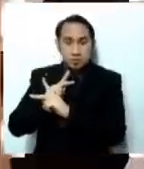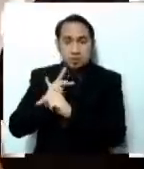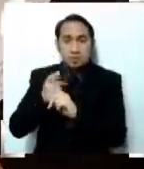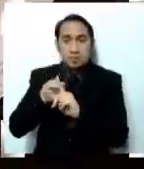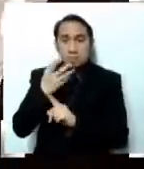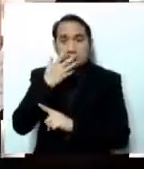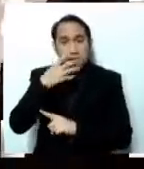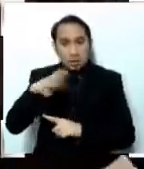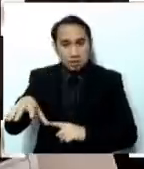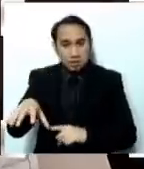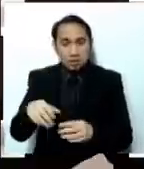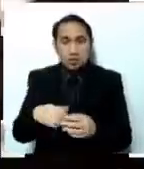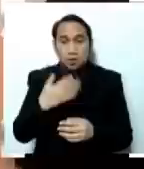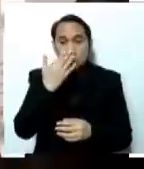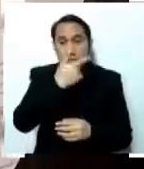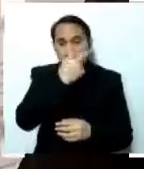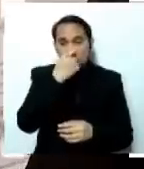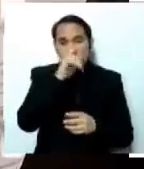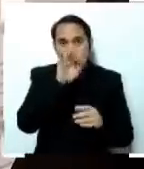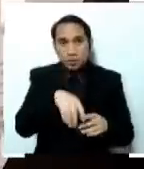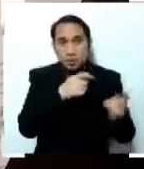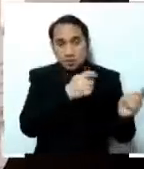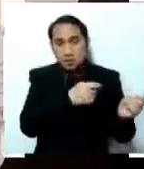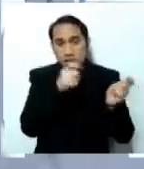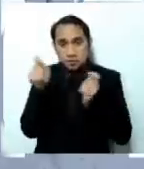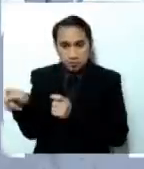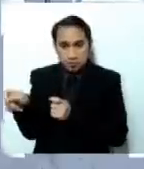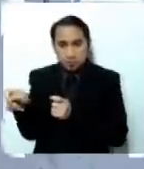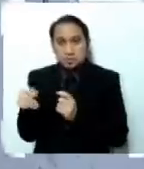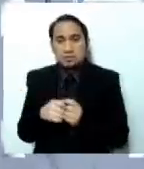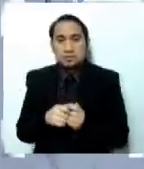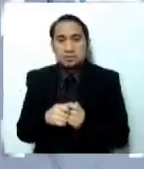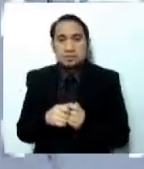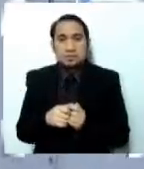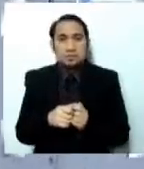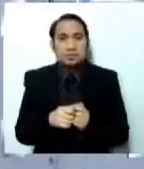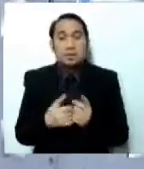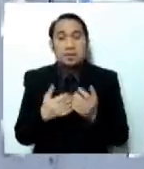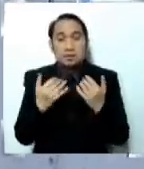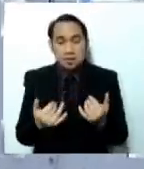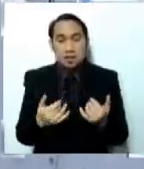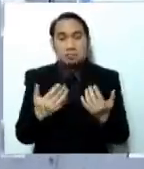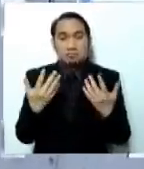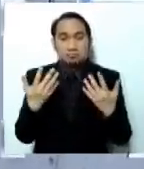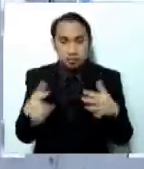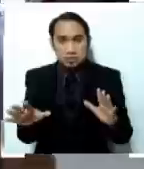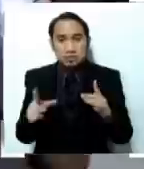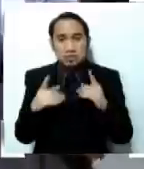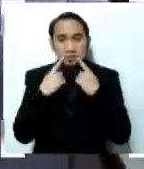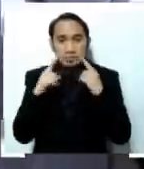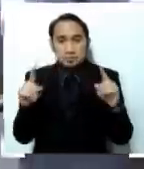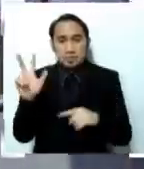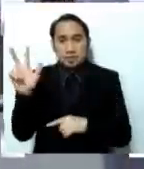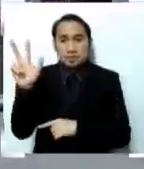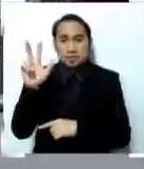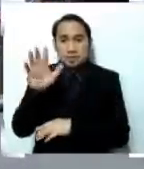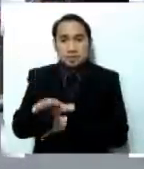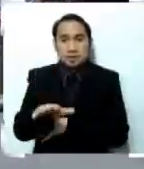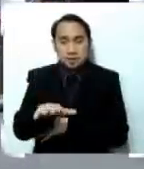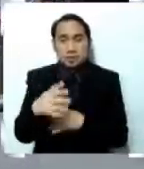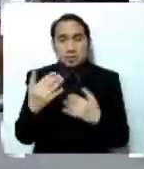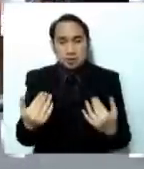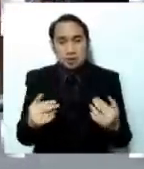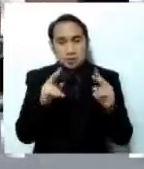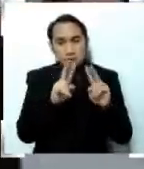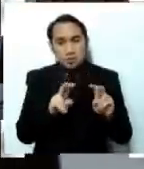pwedeng mag-transfer yung heat, pwedeng magkasunog din dito sa kabila. Idineklarang fire out ang sunog alas 3 ng hapon. Iniimbisigahan pa ang